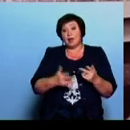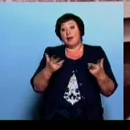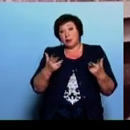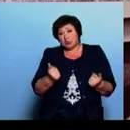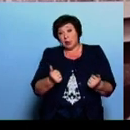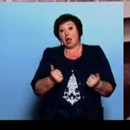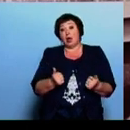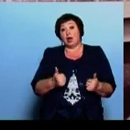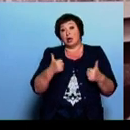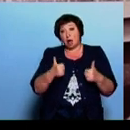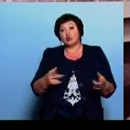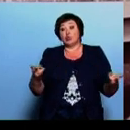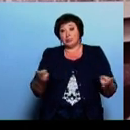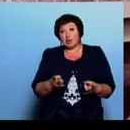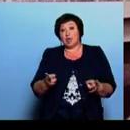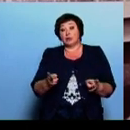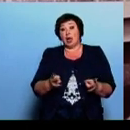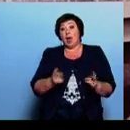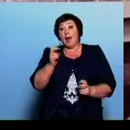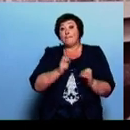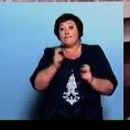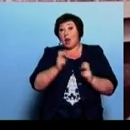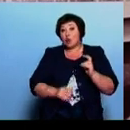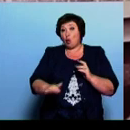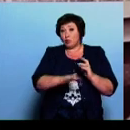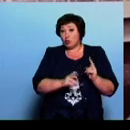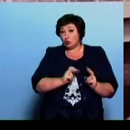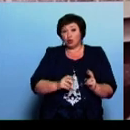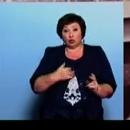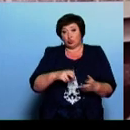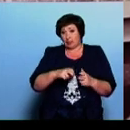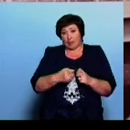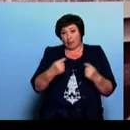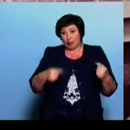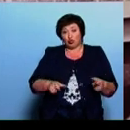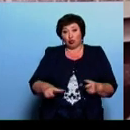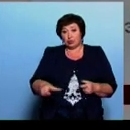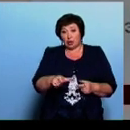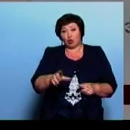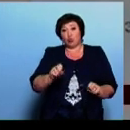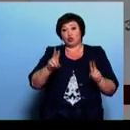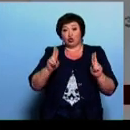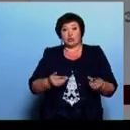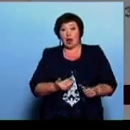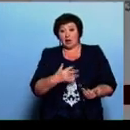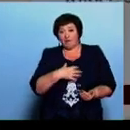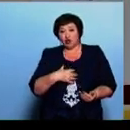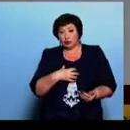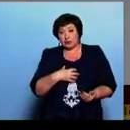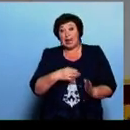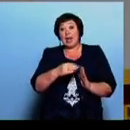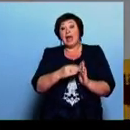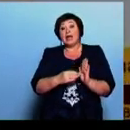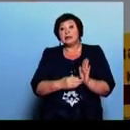да, она тоже нужна, но на сегодняшний день у нас еще с вами проблемы не закрыты по дорогам именно по социальным. Список,